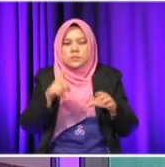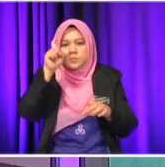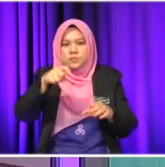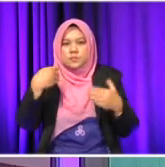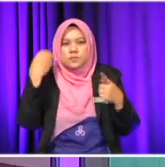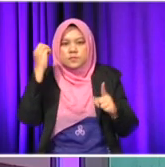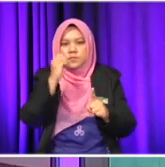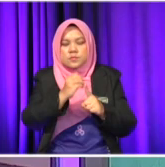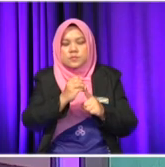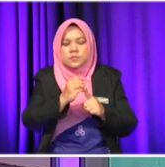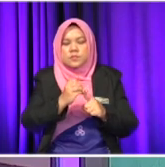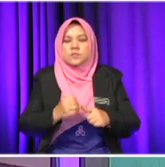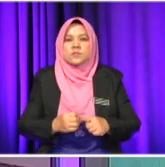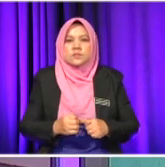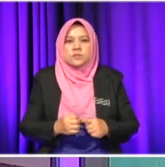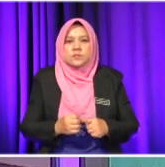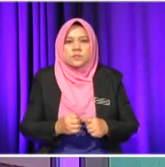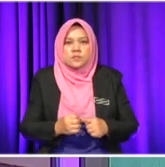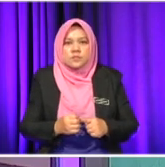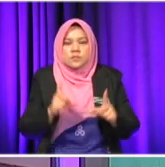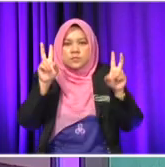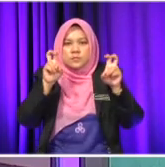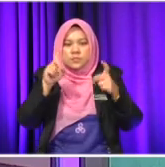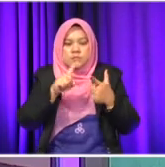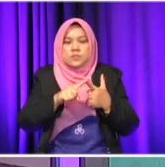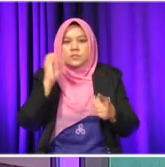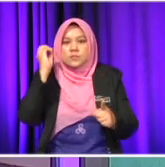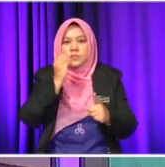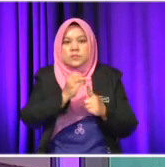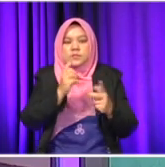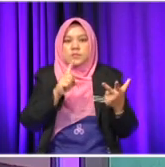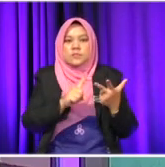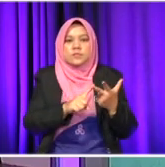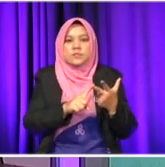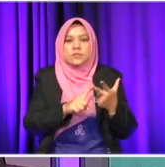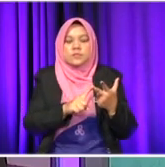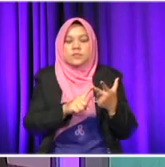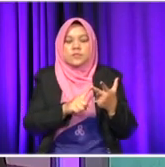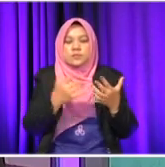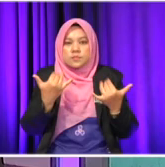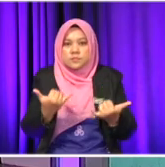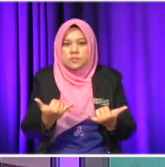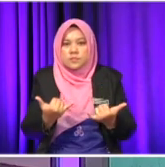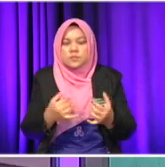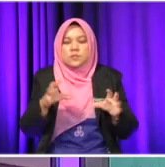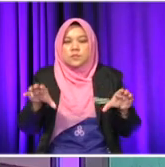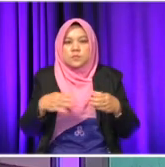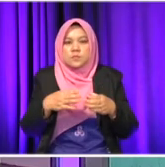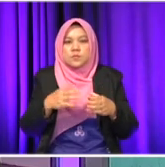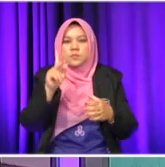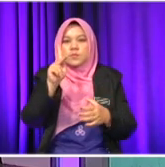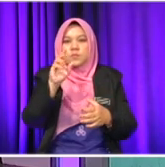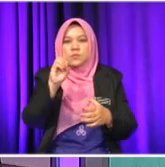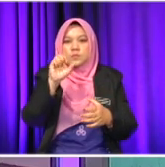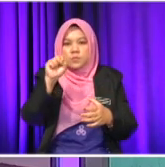dalam keadaan kamu pun kamu ada tajuk tadi tajuk yang kedua objektif yang ketiga sekarang nih dia nggak suruh kamu buat cost